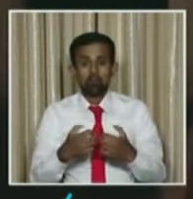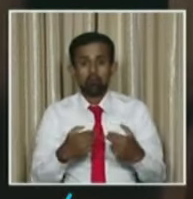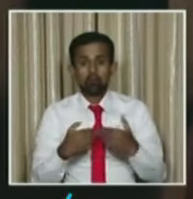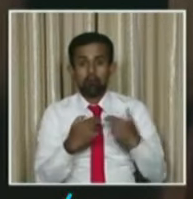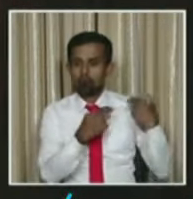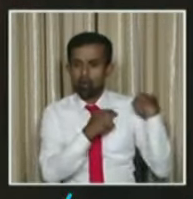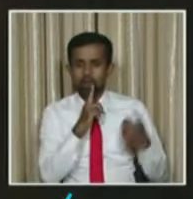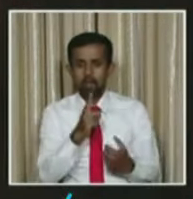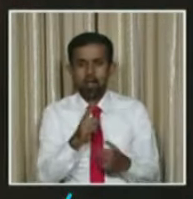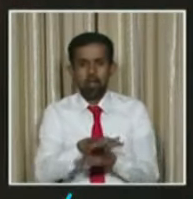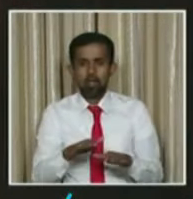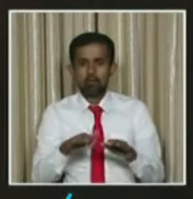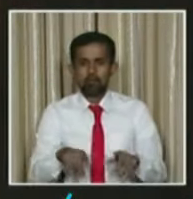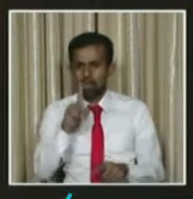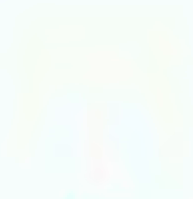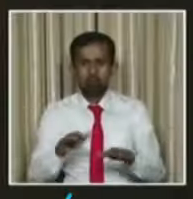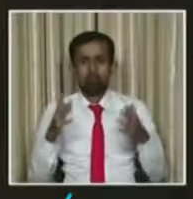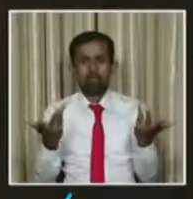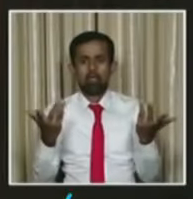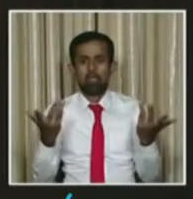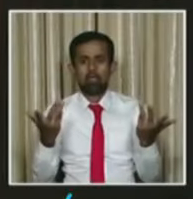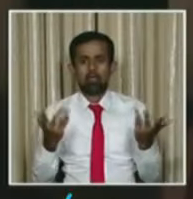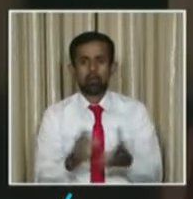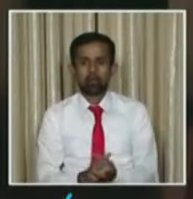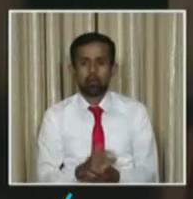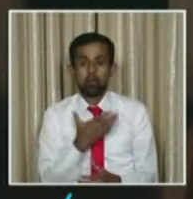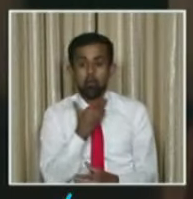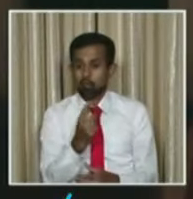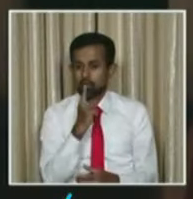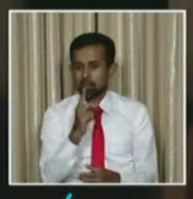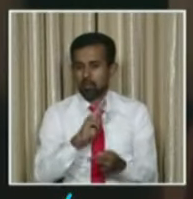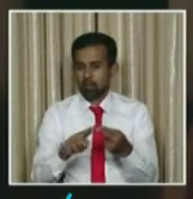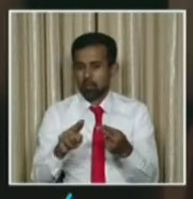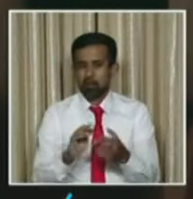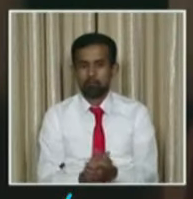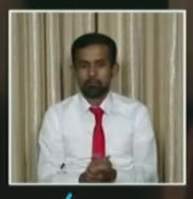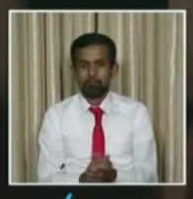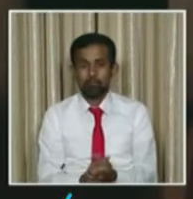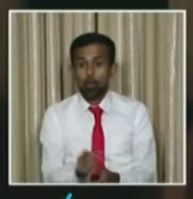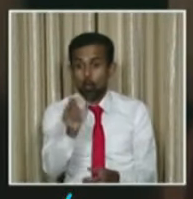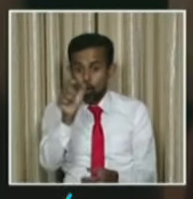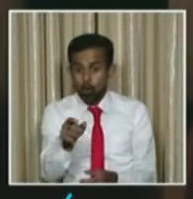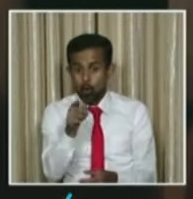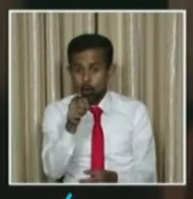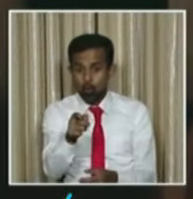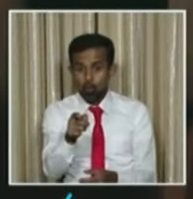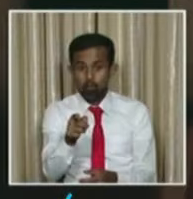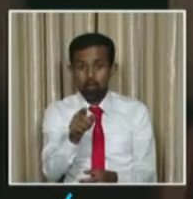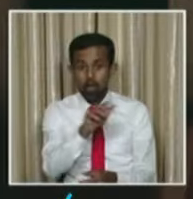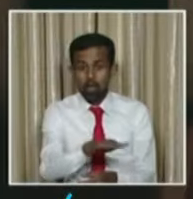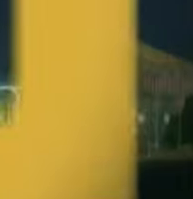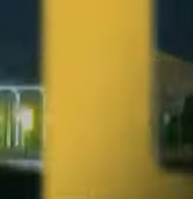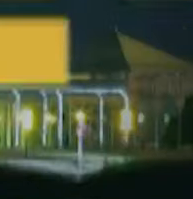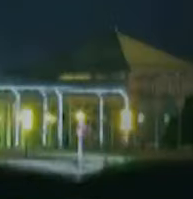කියන්නේ මේ ළමා නිවාසයේ දැන් මේ වෙලට එක ළමෙක්වත් නැහැ. බොරු කියන්නේ එපා මන්. බොරු කියන්නේ මොකටද දැන් අහන්න ඔබතුමා මේ කැමරා එක දාගන්න හරි